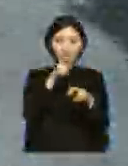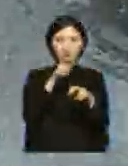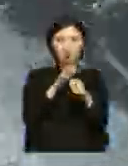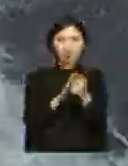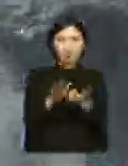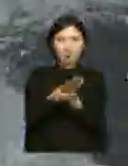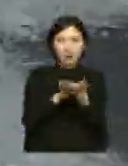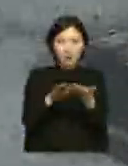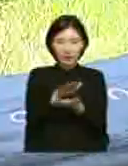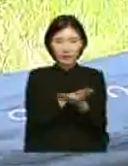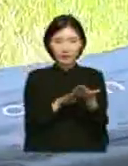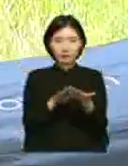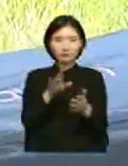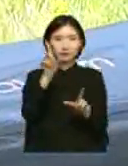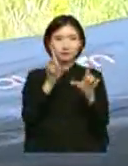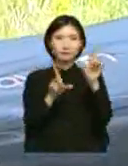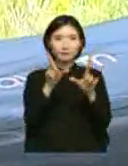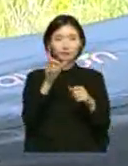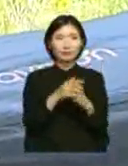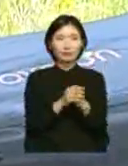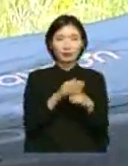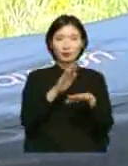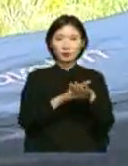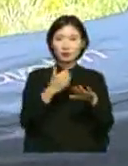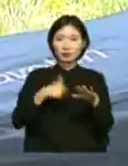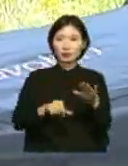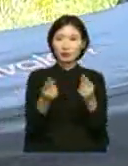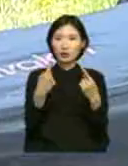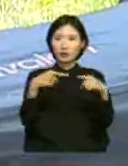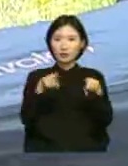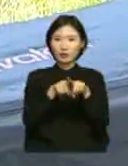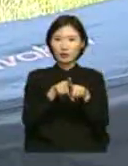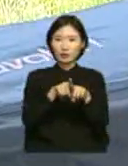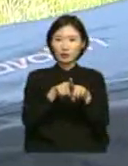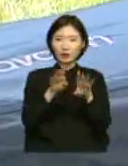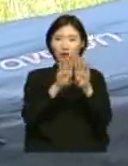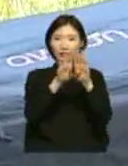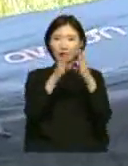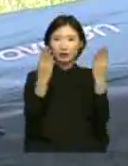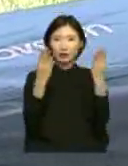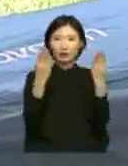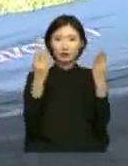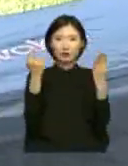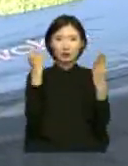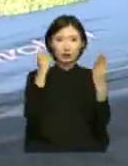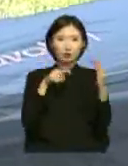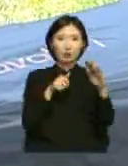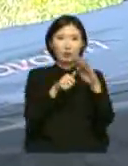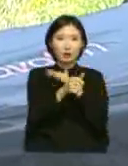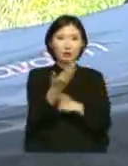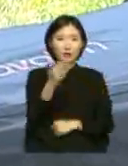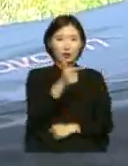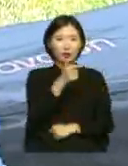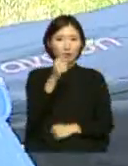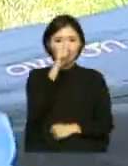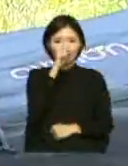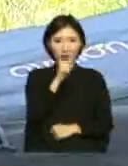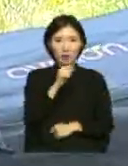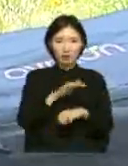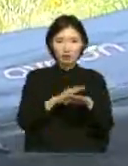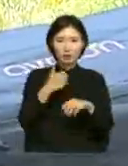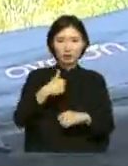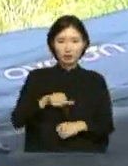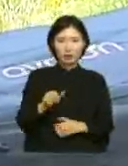없습니다. 손자하고 같이 물놀이장 개장한다 그래서 왔어요. 근데 와보니까 너무 좋고 우리